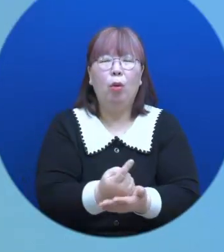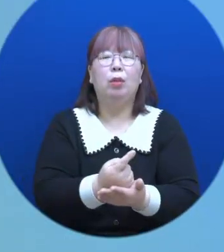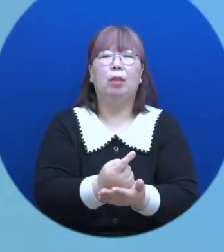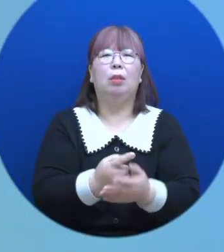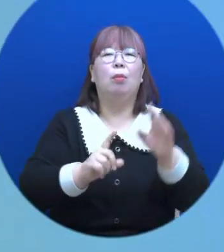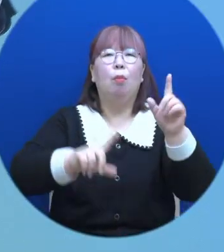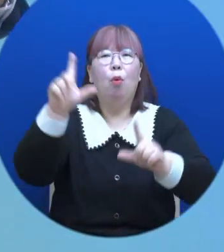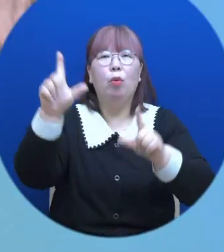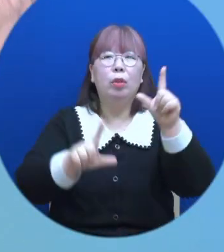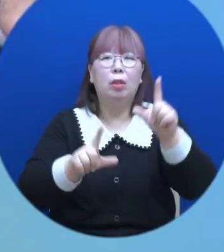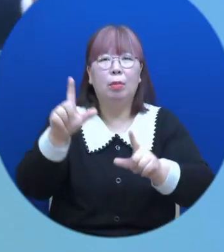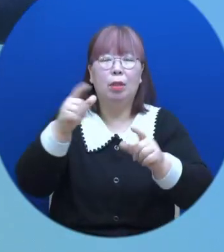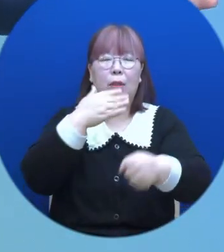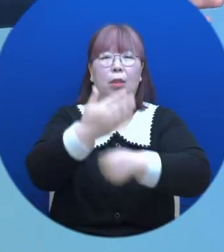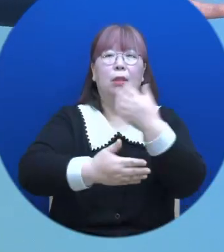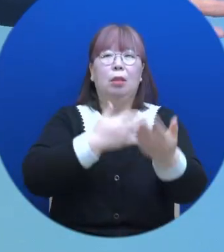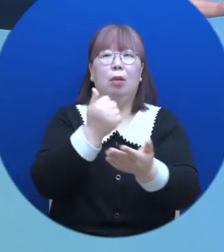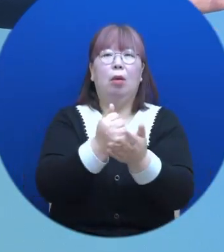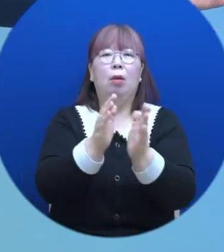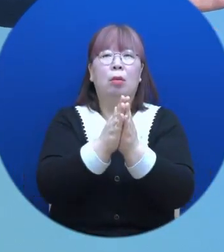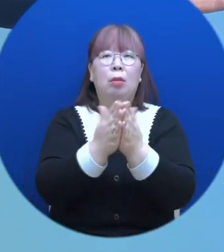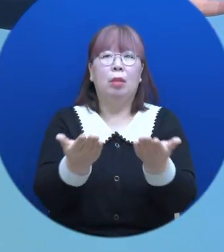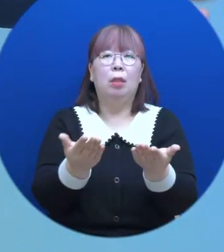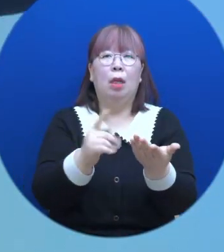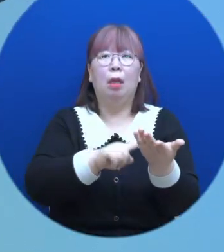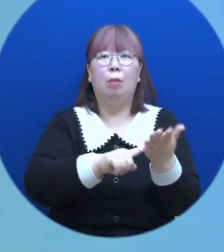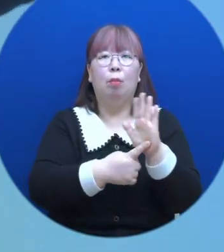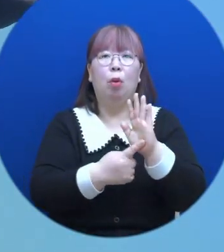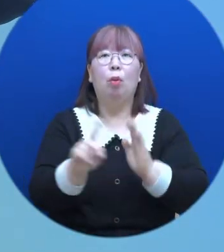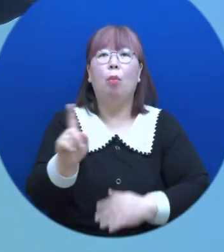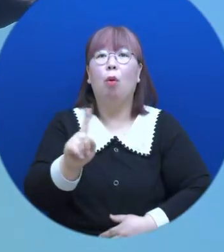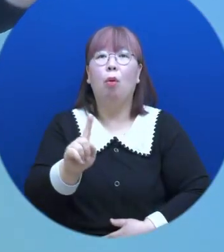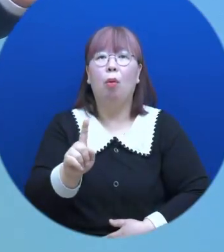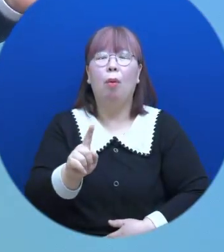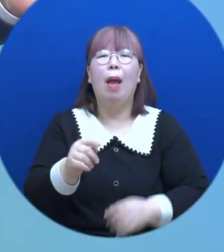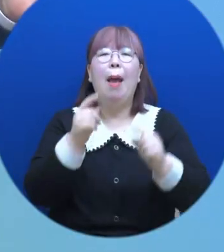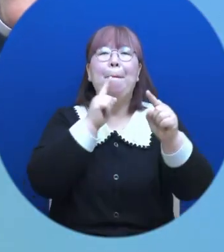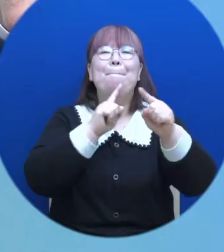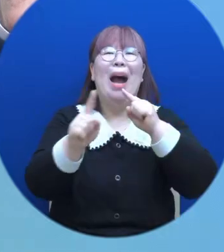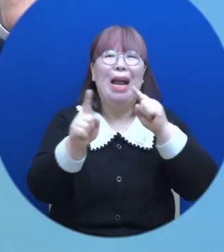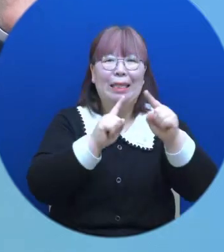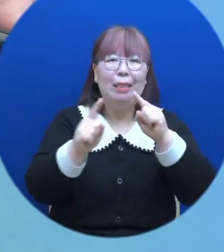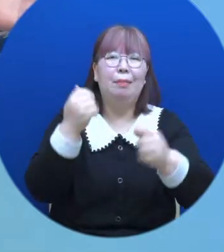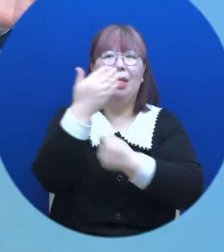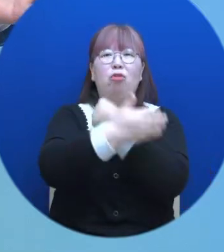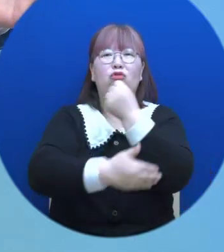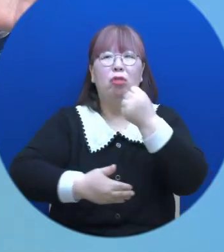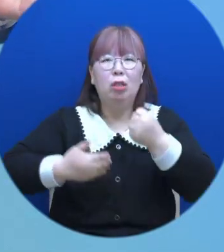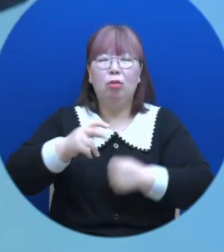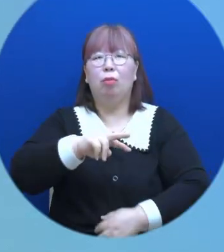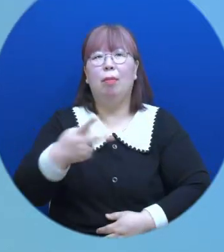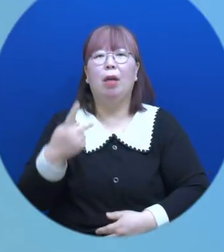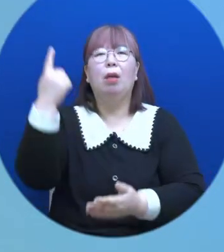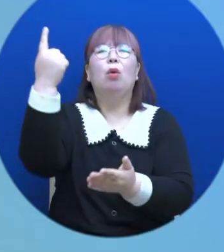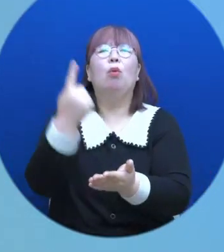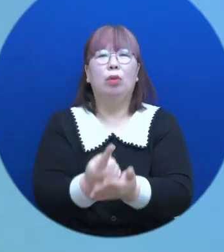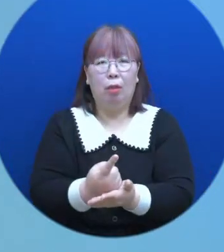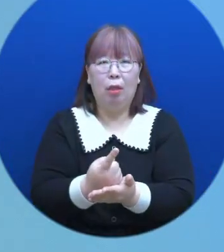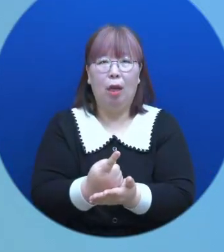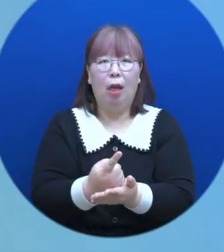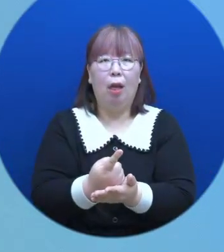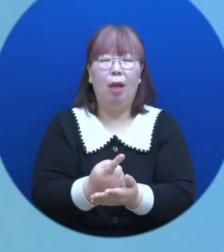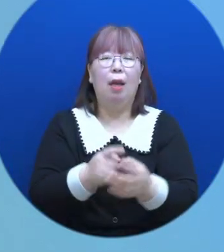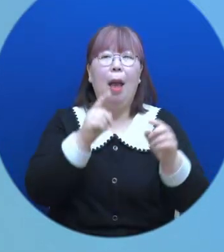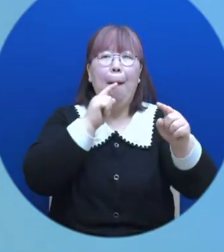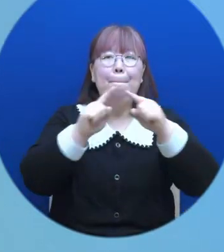모습을 성경은 무엇이라고 말합니까? 말씀이 육신이 되어 오셨다.